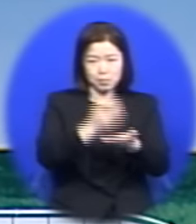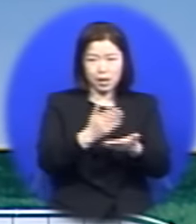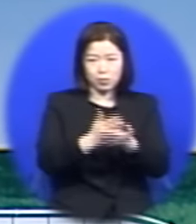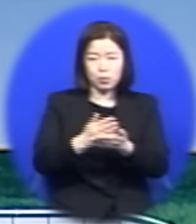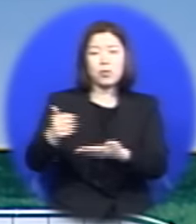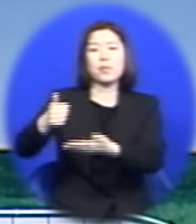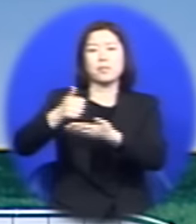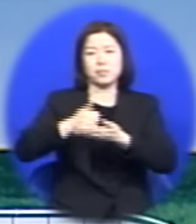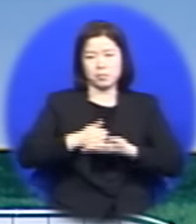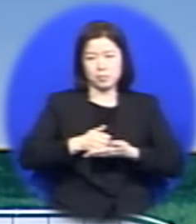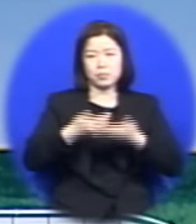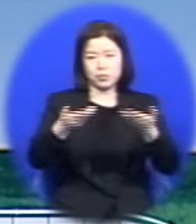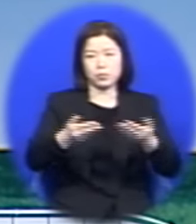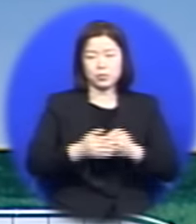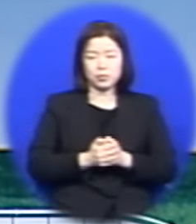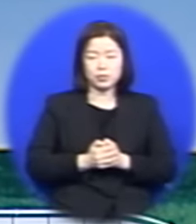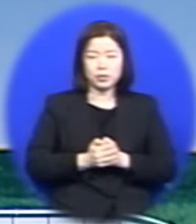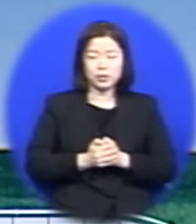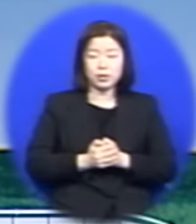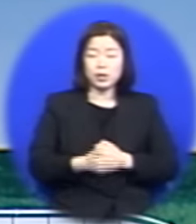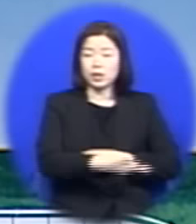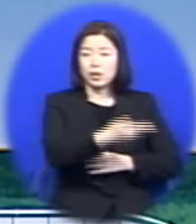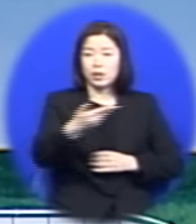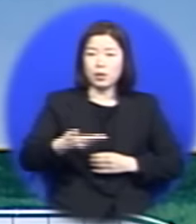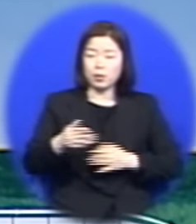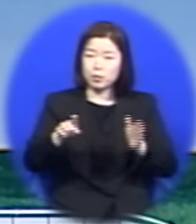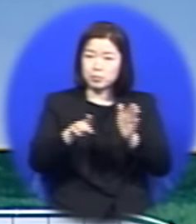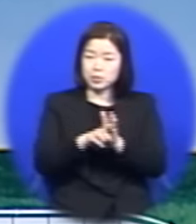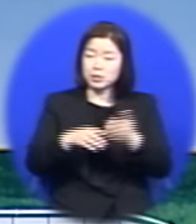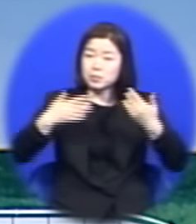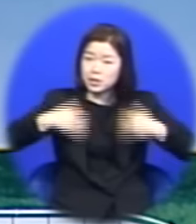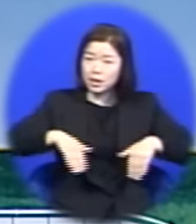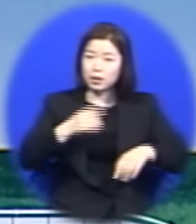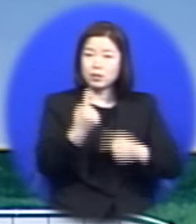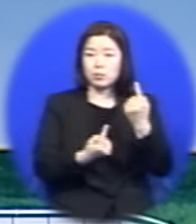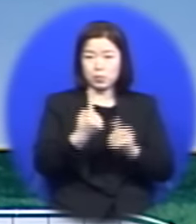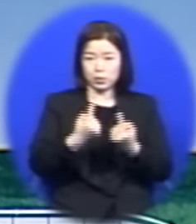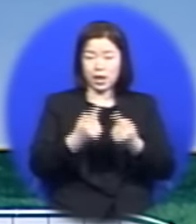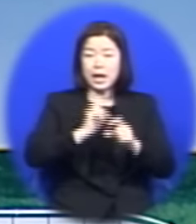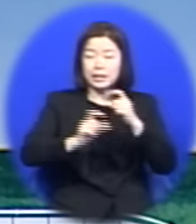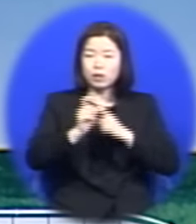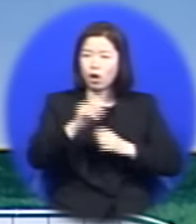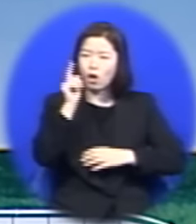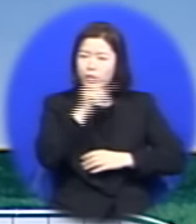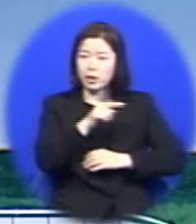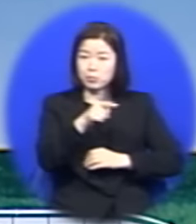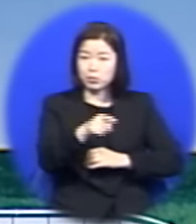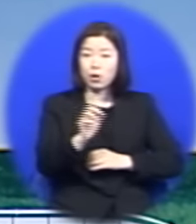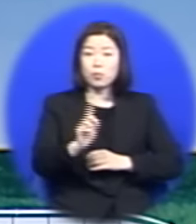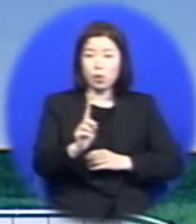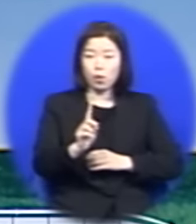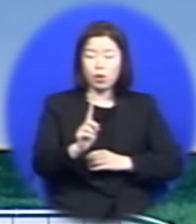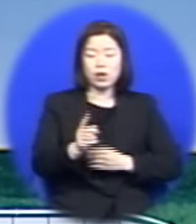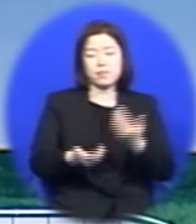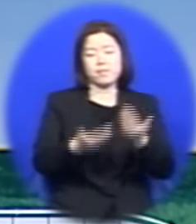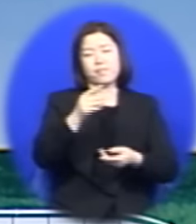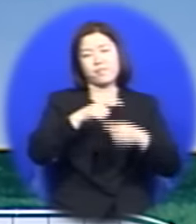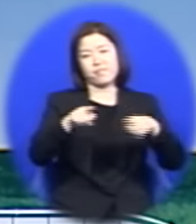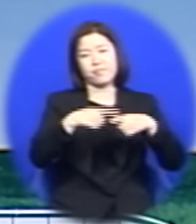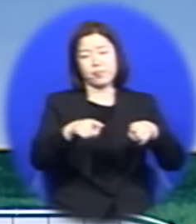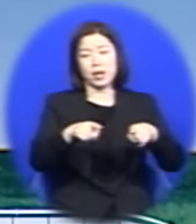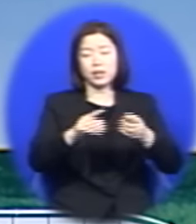겁니다. 여러분, 믿음이 약한 것보다 더 나쁜 것이 비판하는